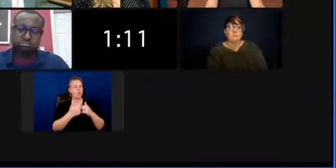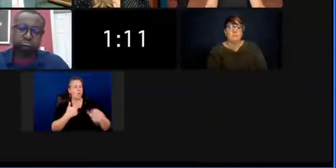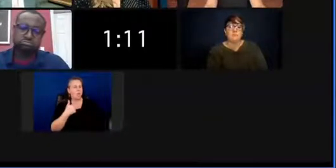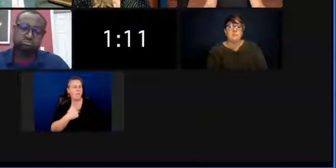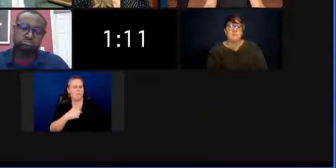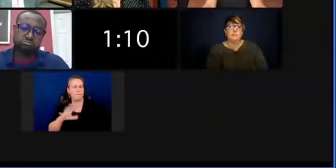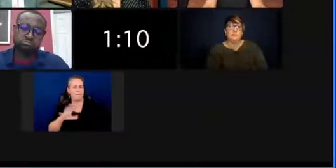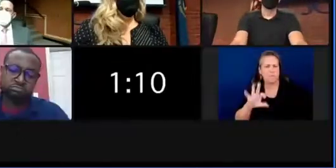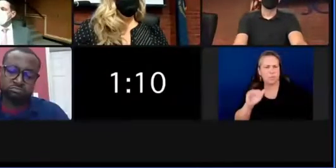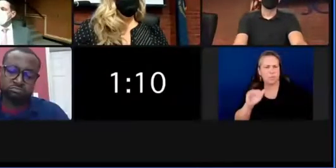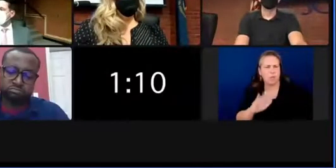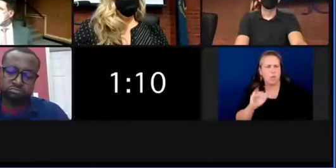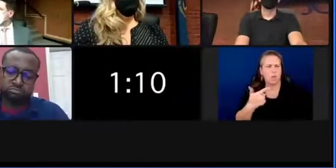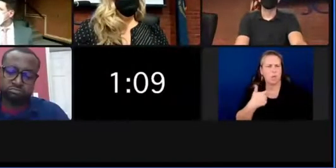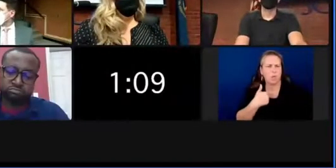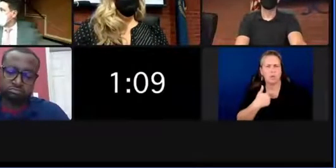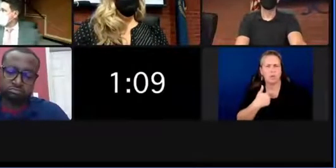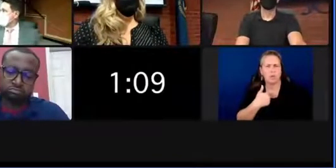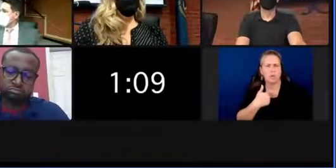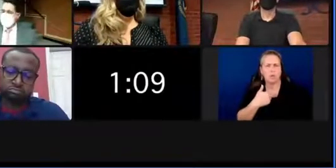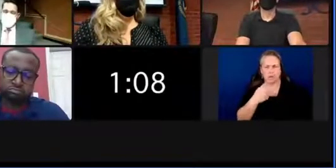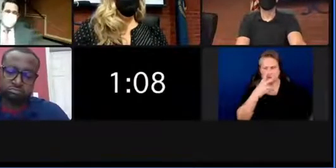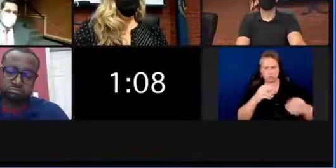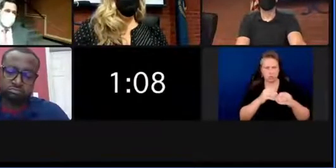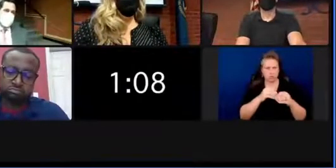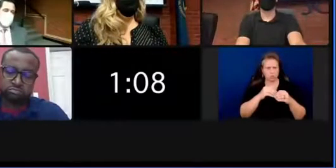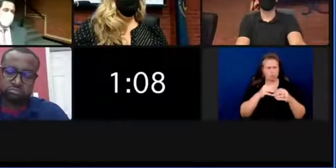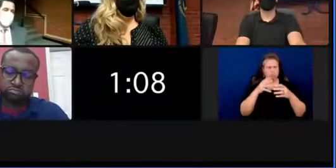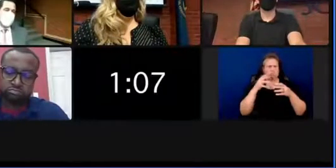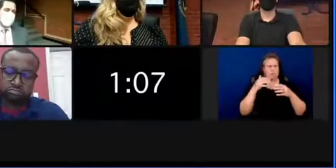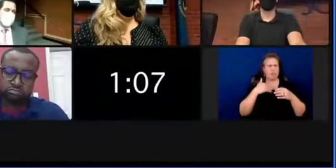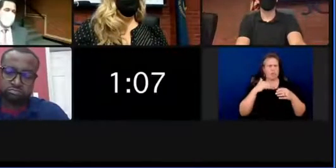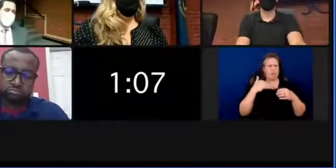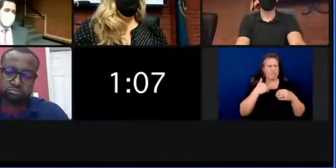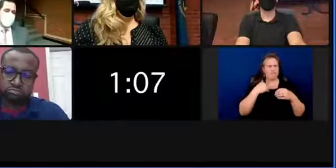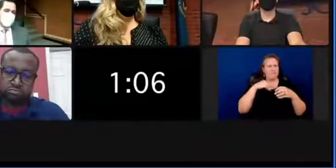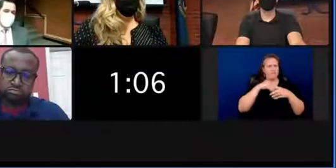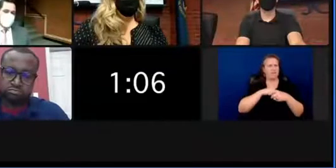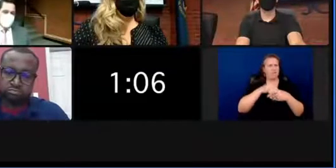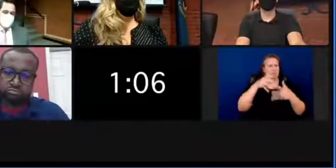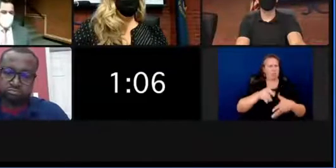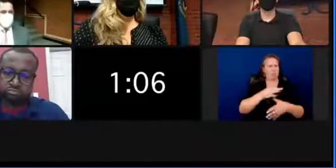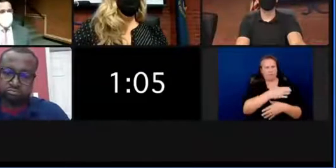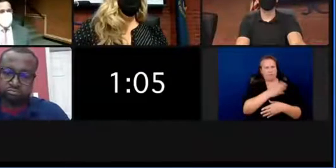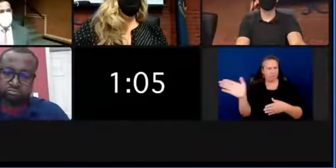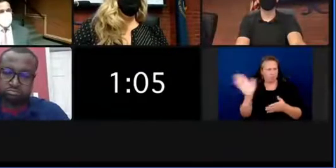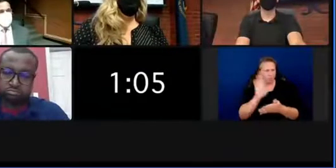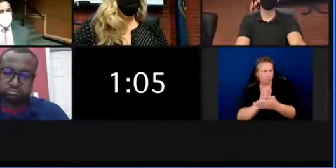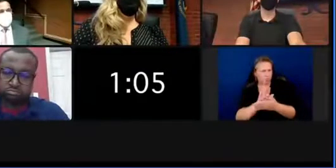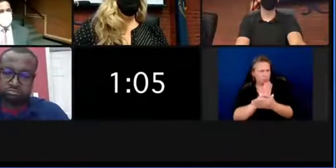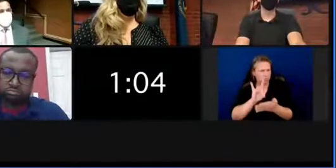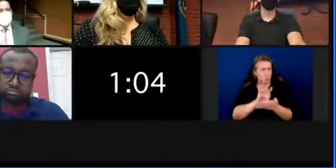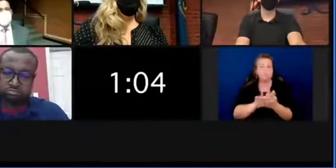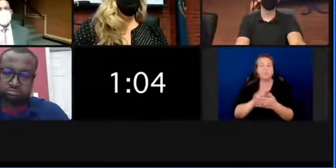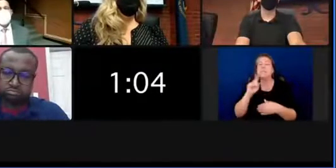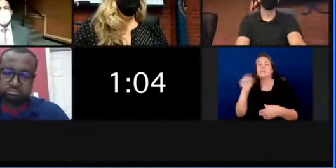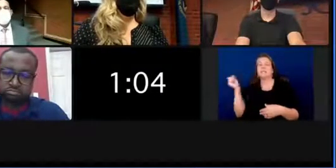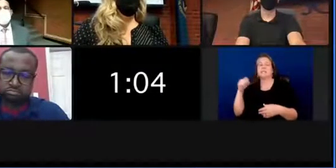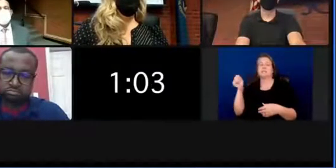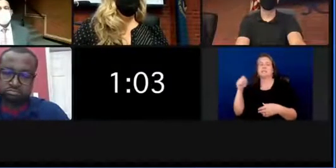tumefikia wapi tunapozungumzia shule za kati? Wakati ambao tunazungumzia mambo haya, ndio